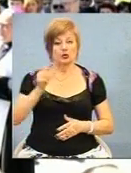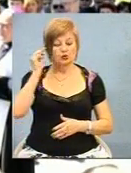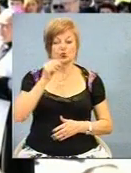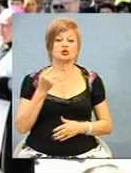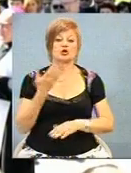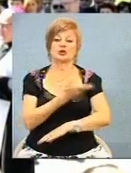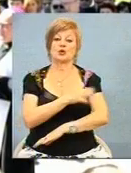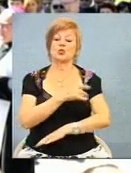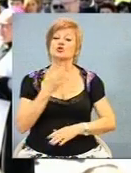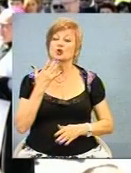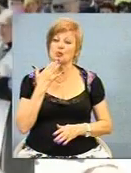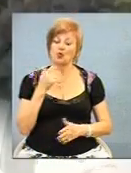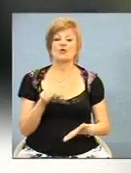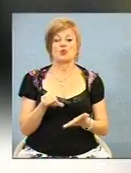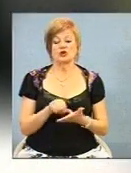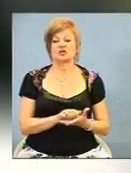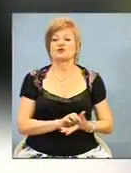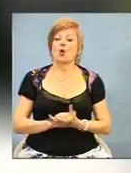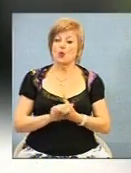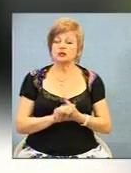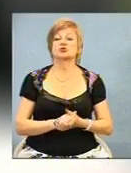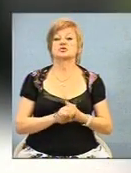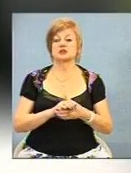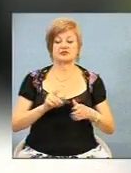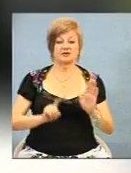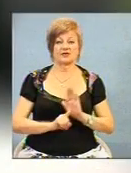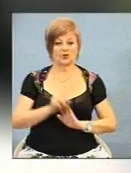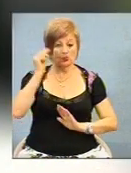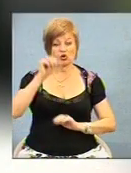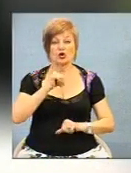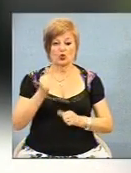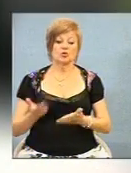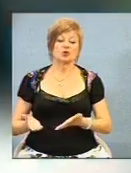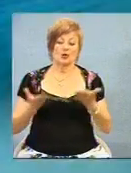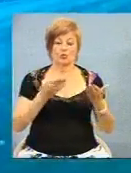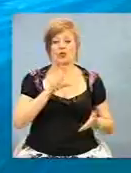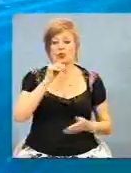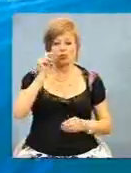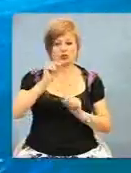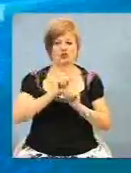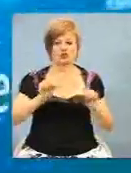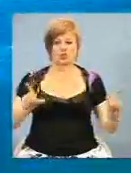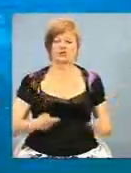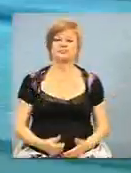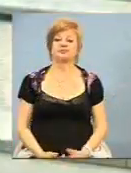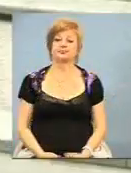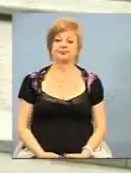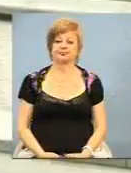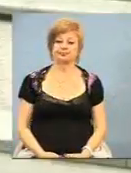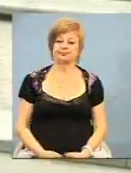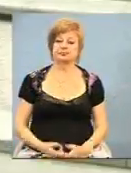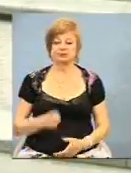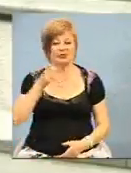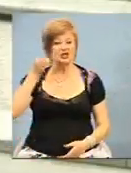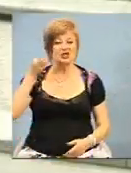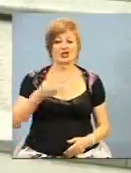польської мови, представники польського товариства «Полонія» з нового навчального року запрошують до мовної школи. Аномальна